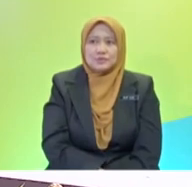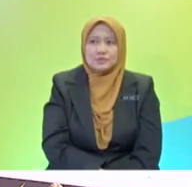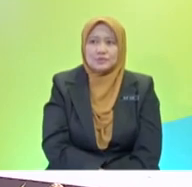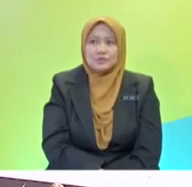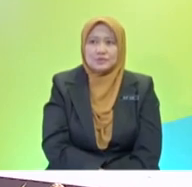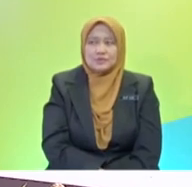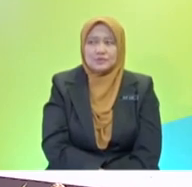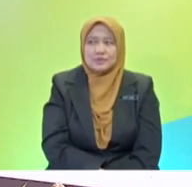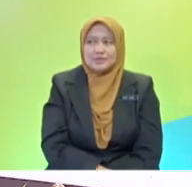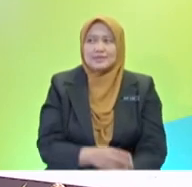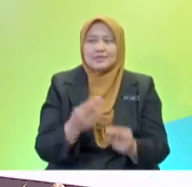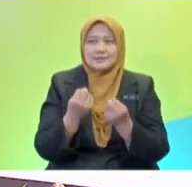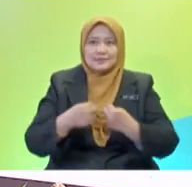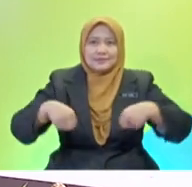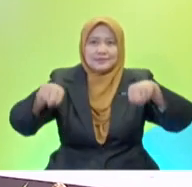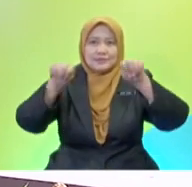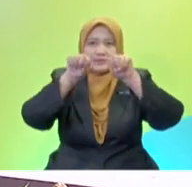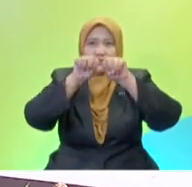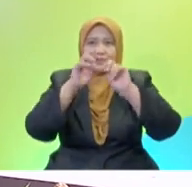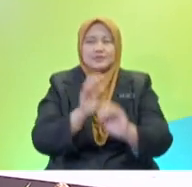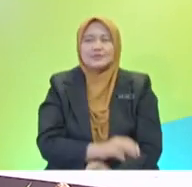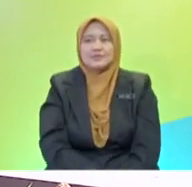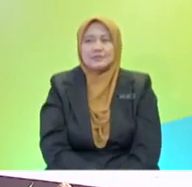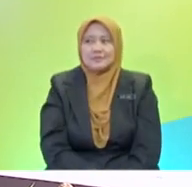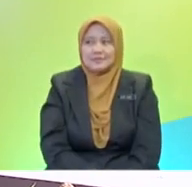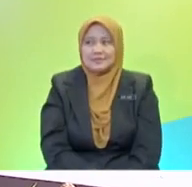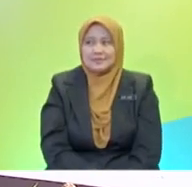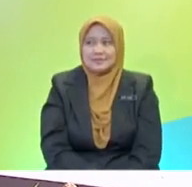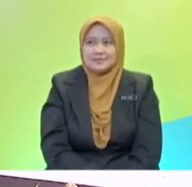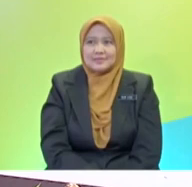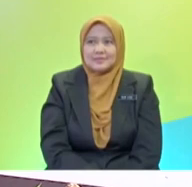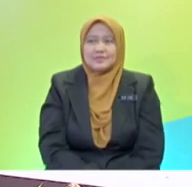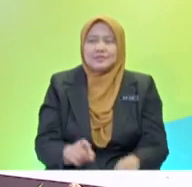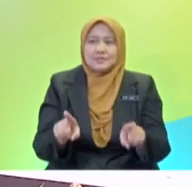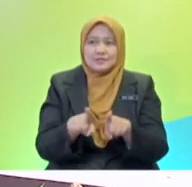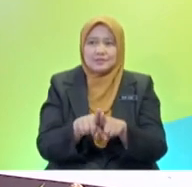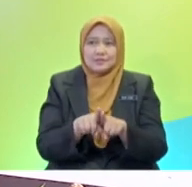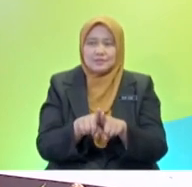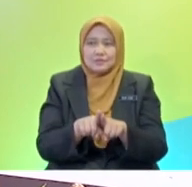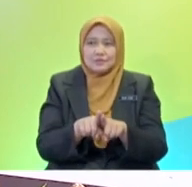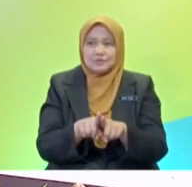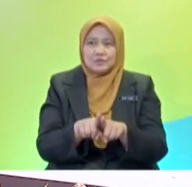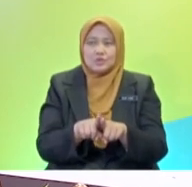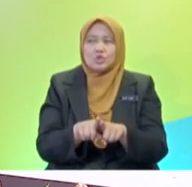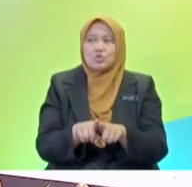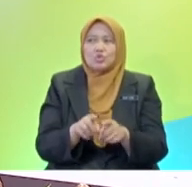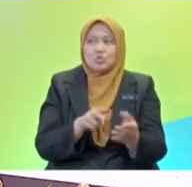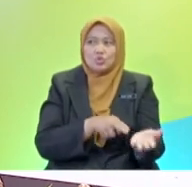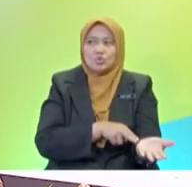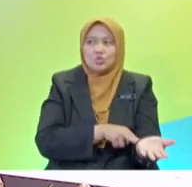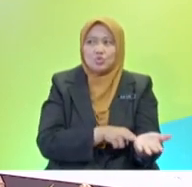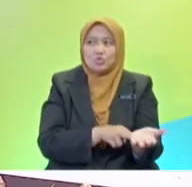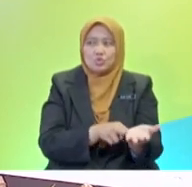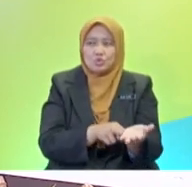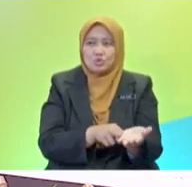daun nangka. Betul, daun nangka. Sama je ke urat tu? Urat? Urat menyirip. Bukan nyirip,